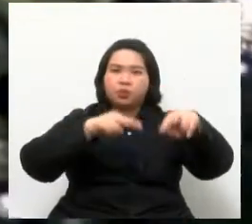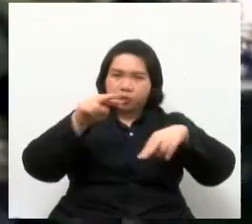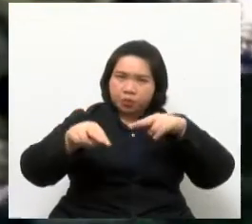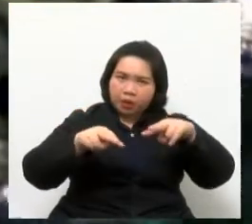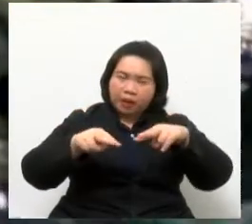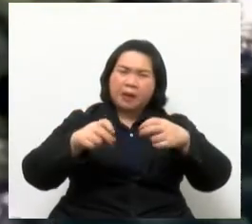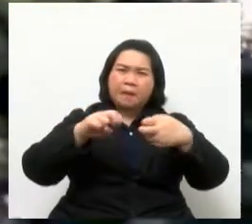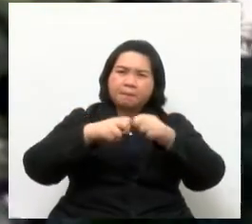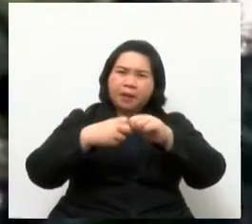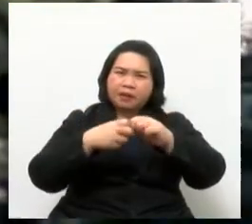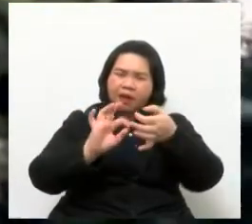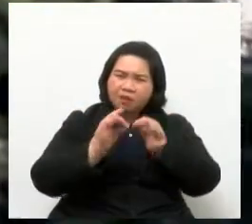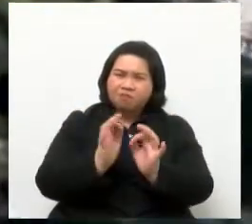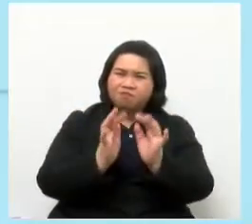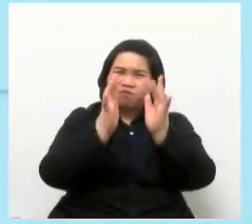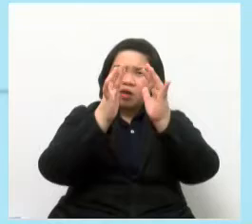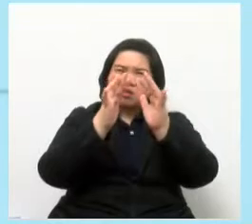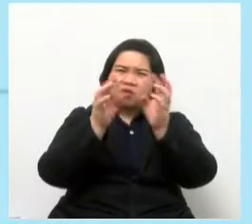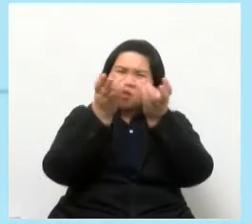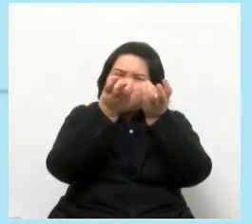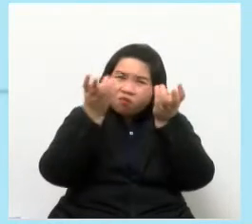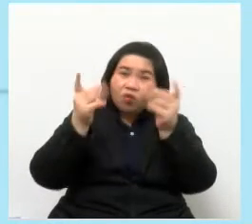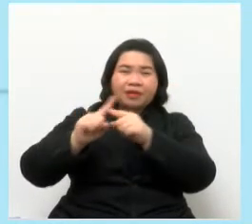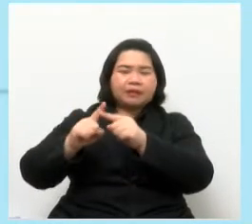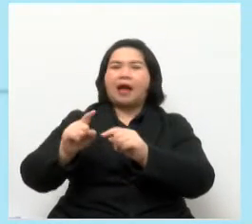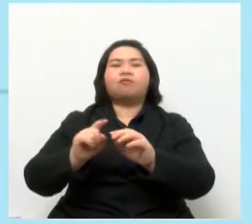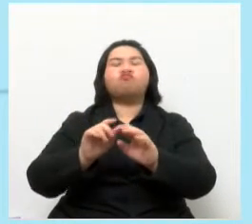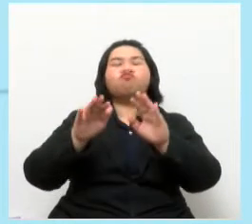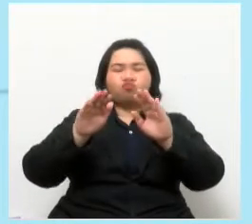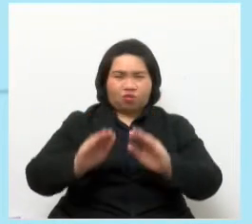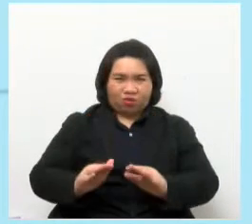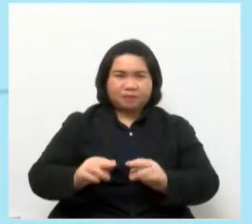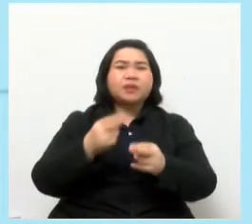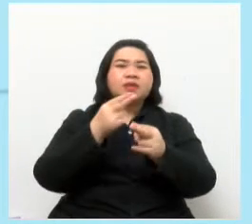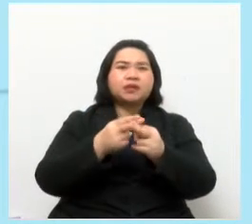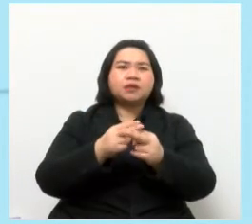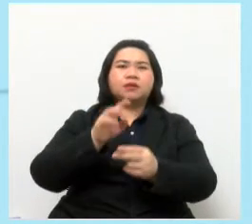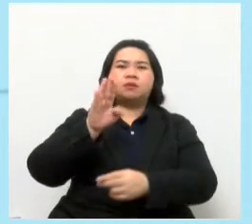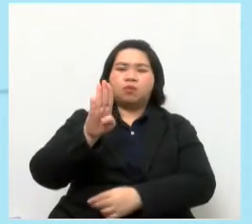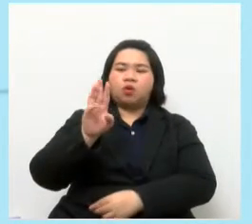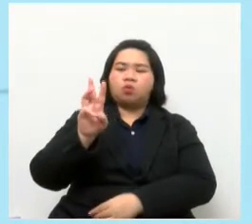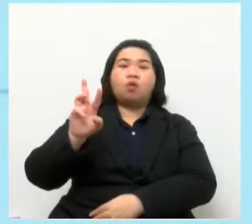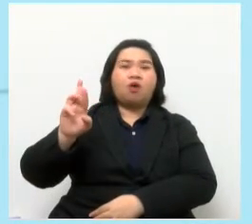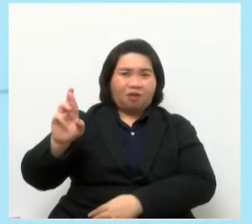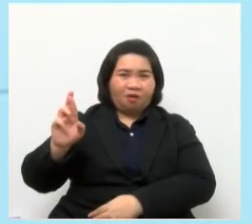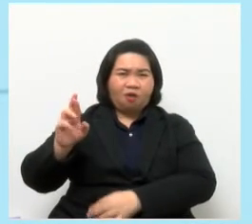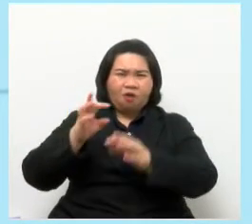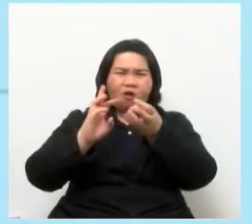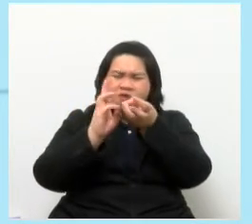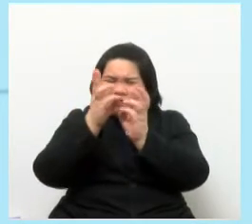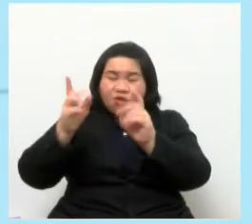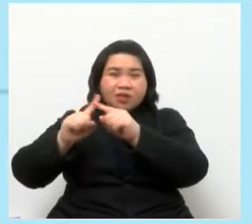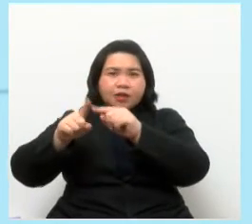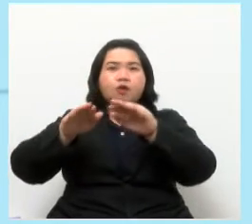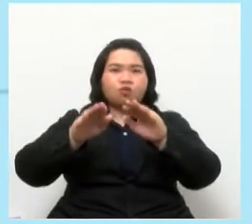หมอกควันฝุ่น PM 2.5 ภายใต้ชื่อบวรพิชิตฝุ่นขับเคลื่อนด้วยกระบวน